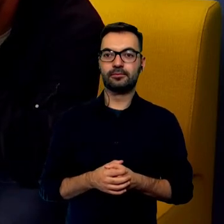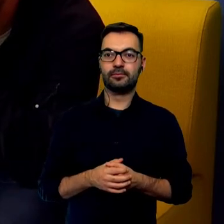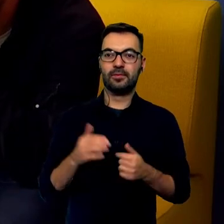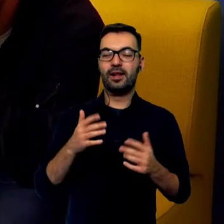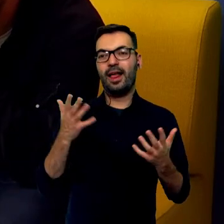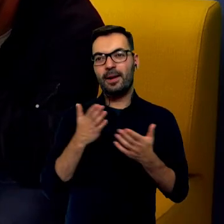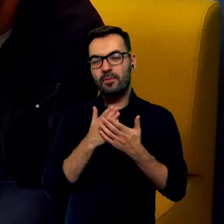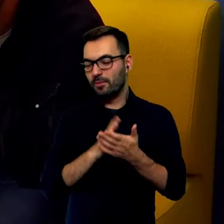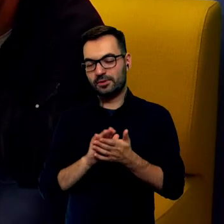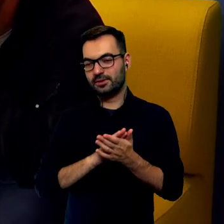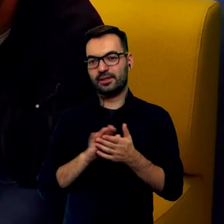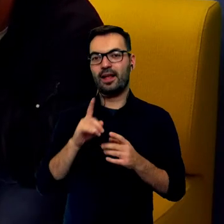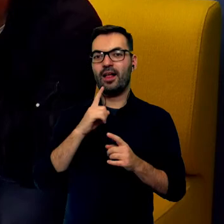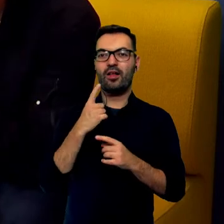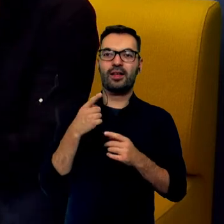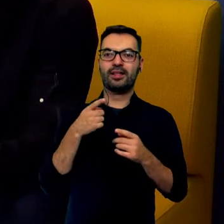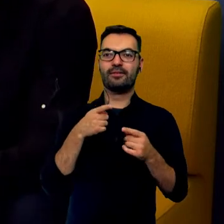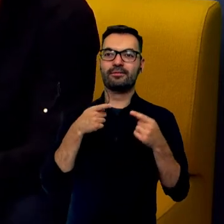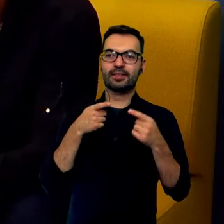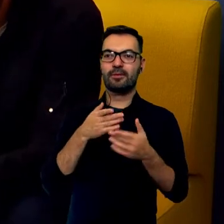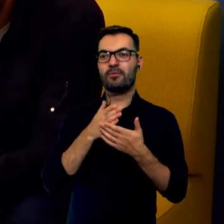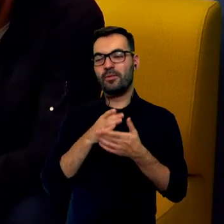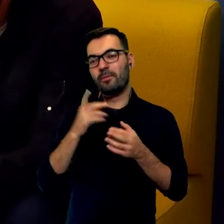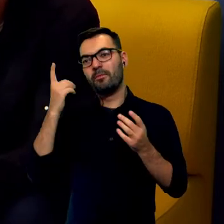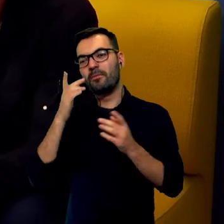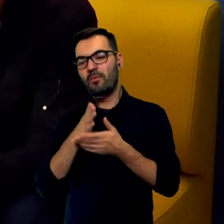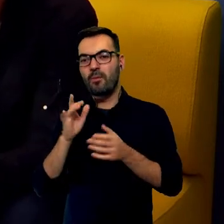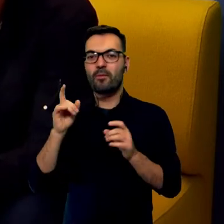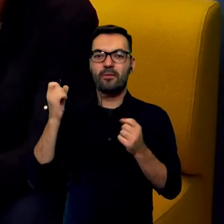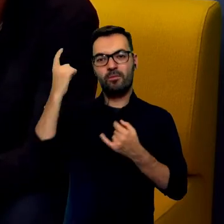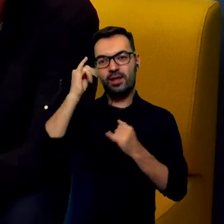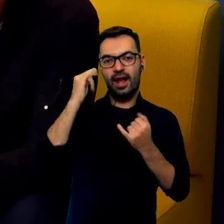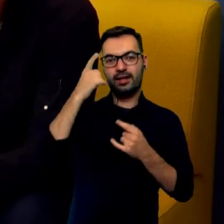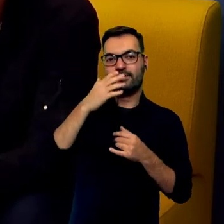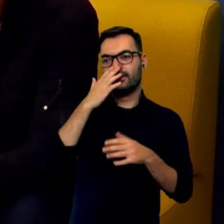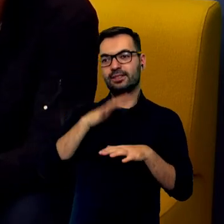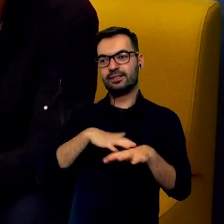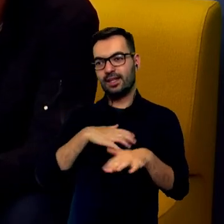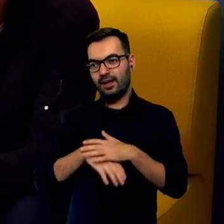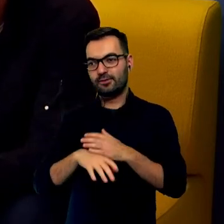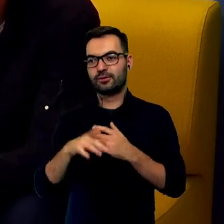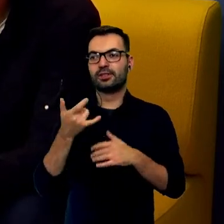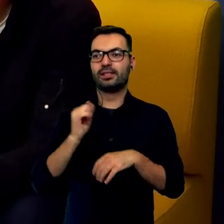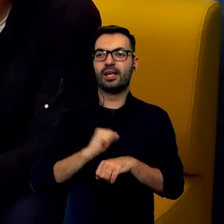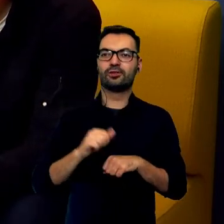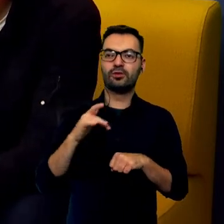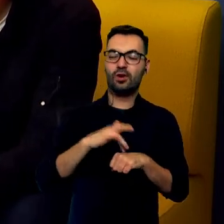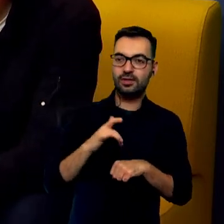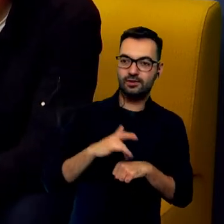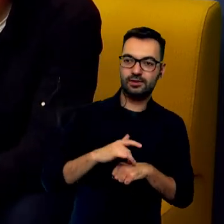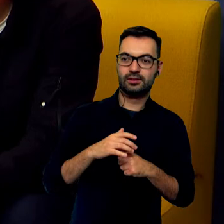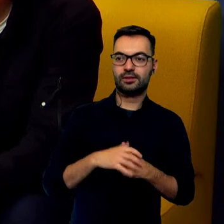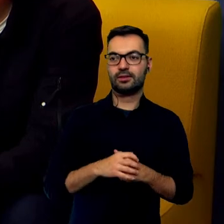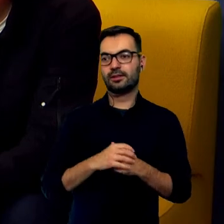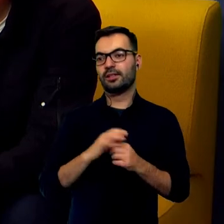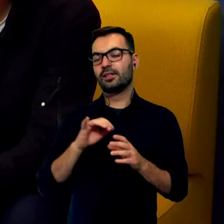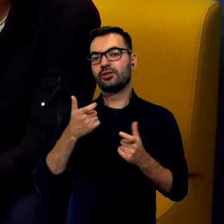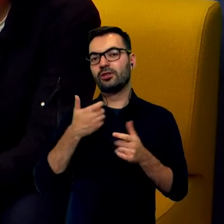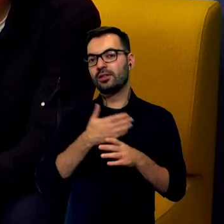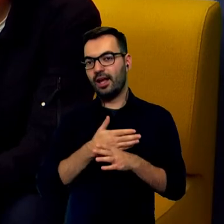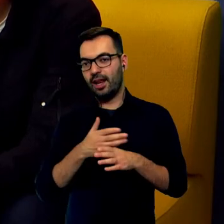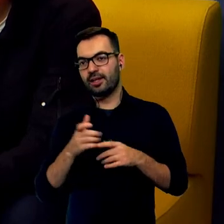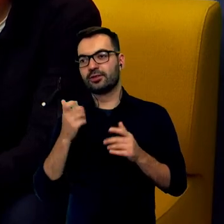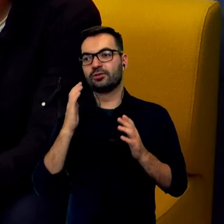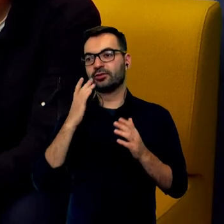pomocą, jakąś refleksją na temat, jak ten zawód uprawiać, jakie mogą być tego konsekwencje, jakie mogą być następstwa,